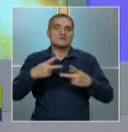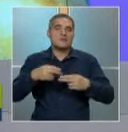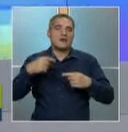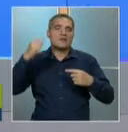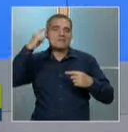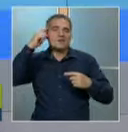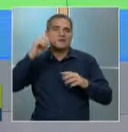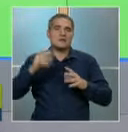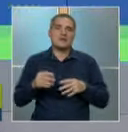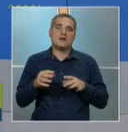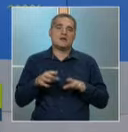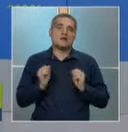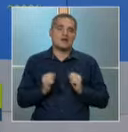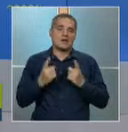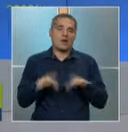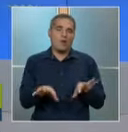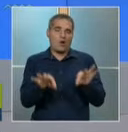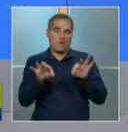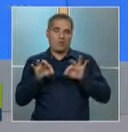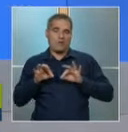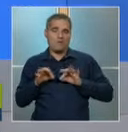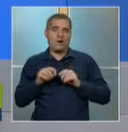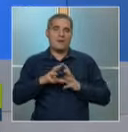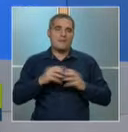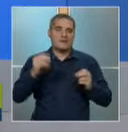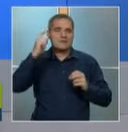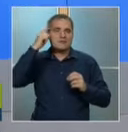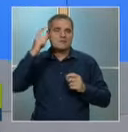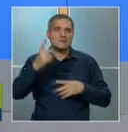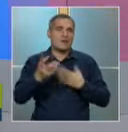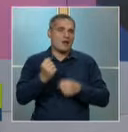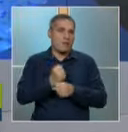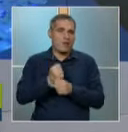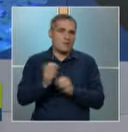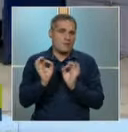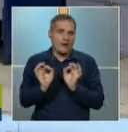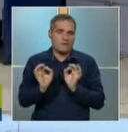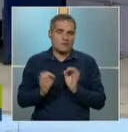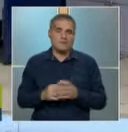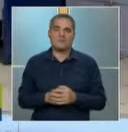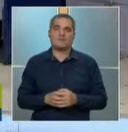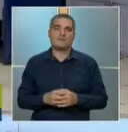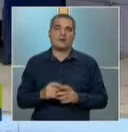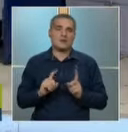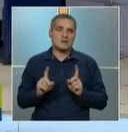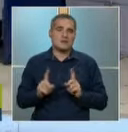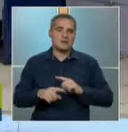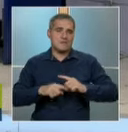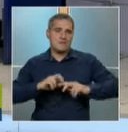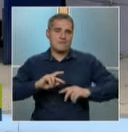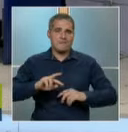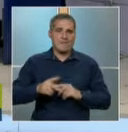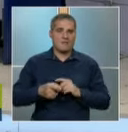всичко наготово, без всъщност да се замисля дали функционира правилно. Петя, не сме ли се превърнали